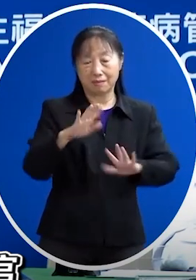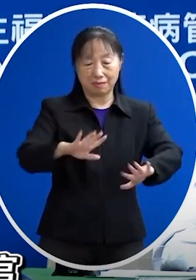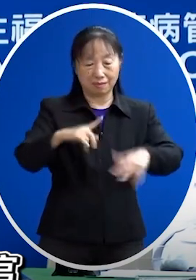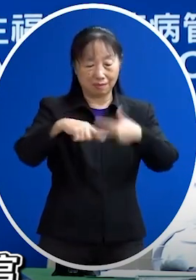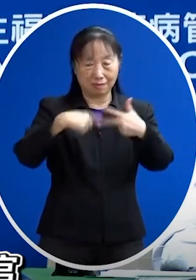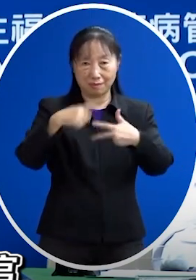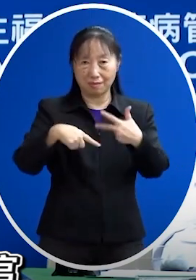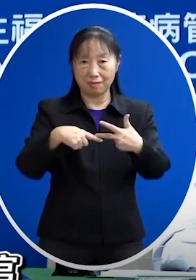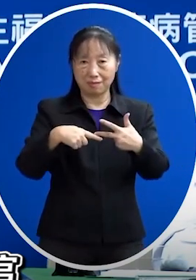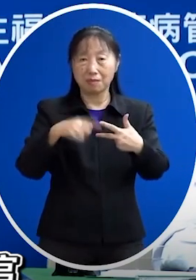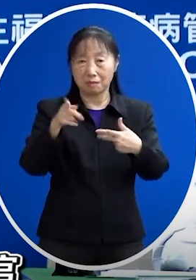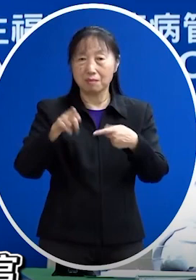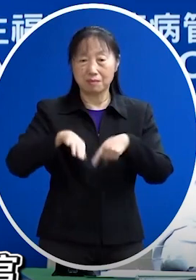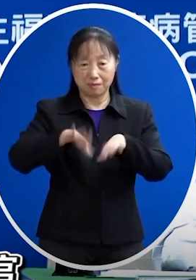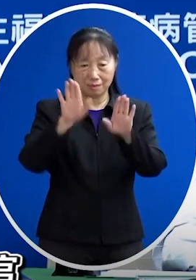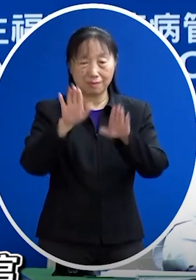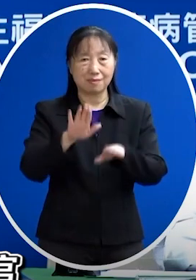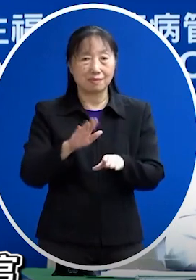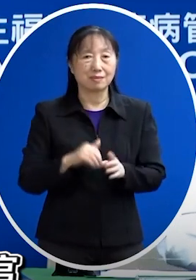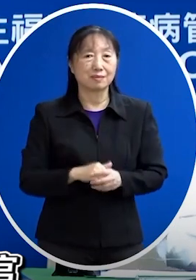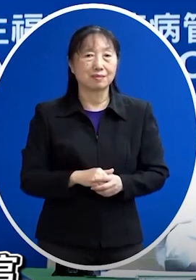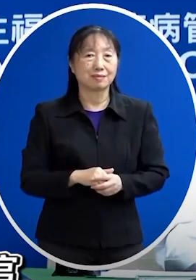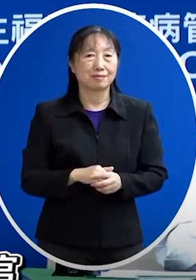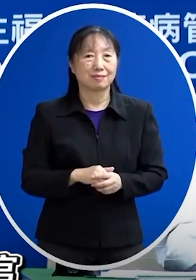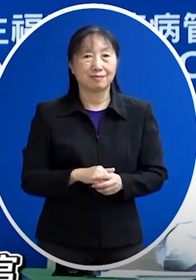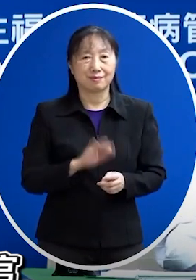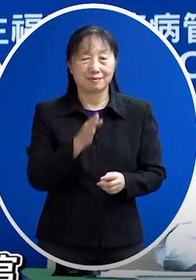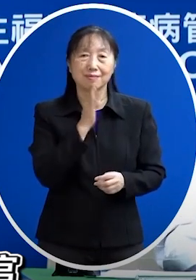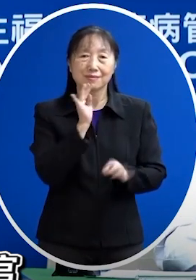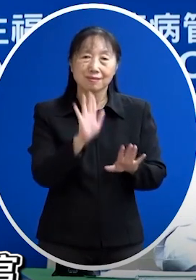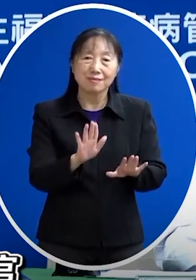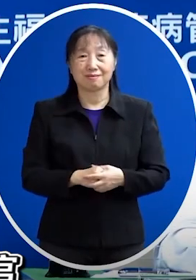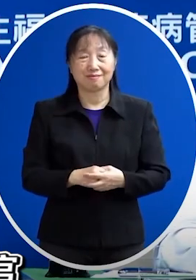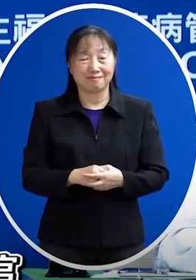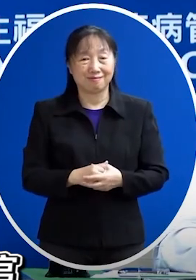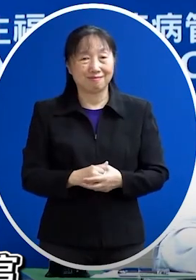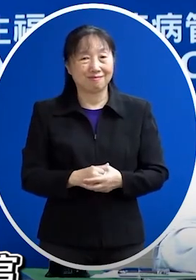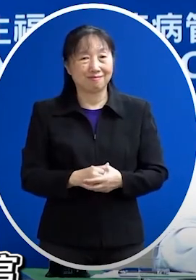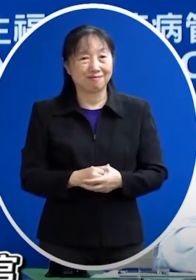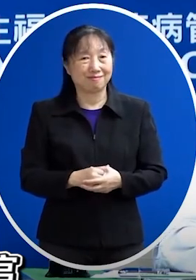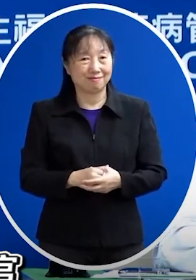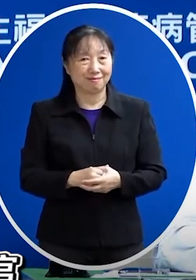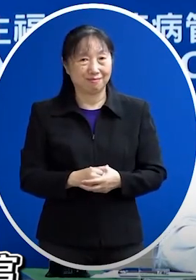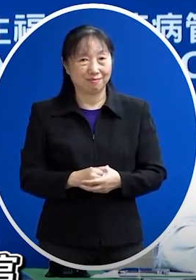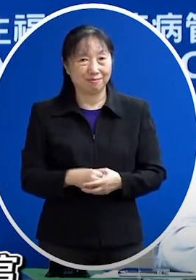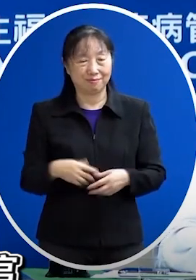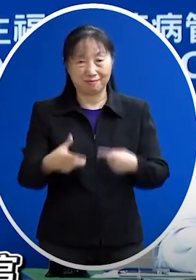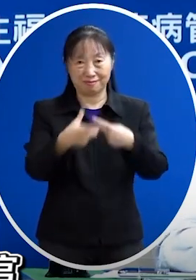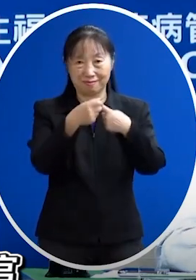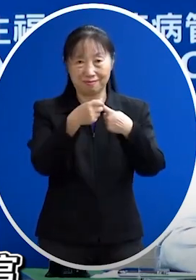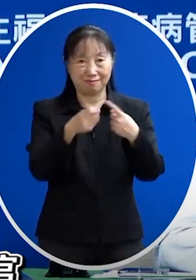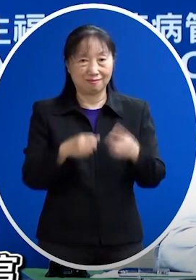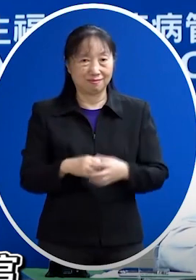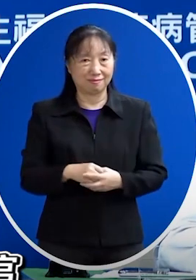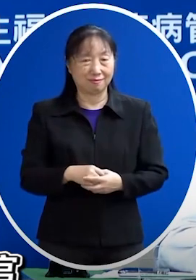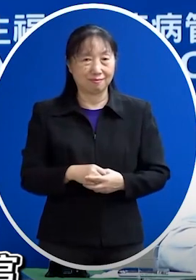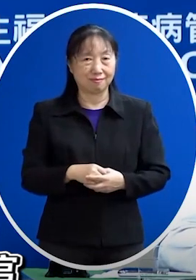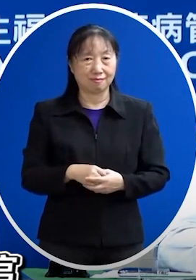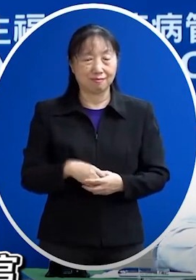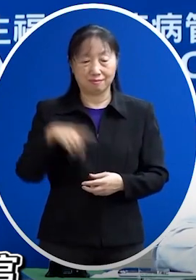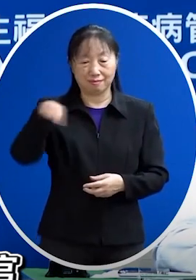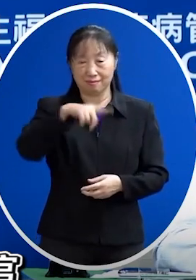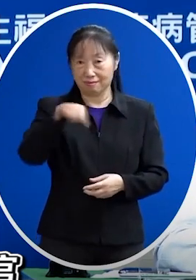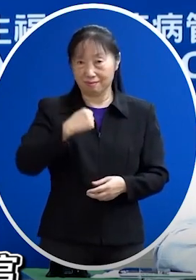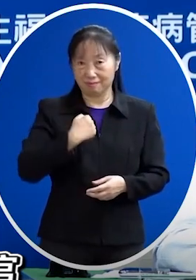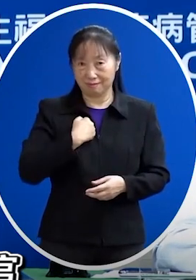看起来其实大有进步了哈。不过这也是在进行中。第一个哈，我想大家到现